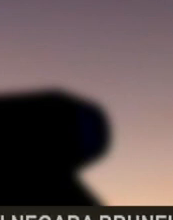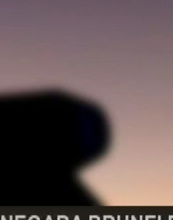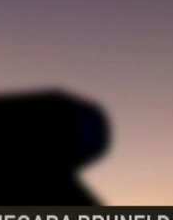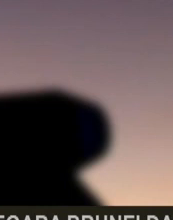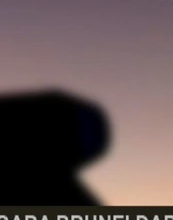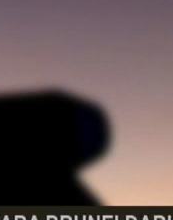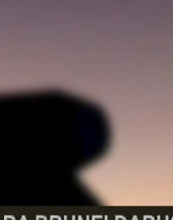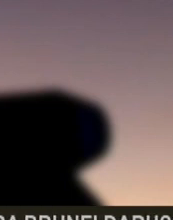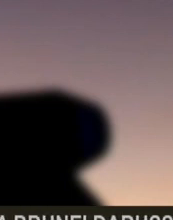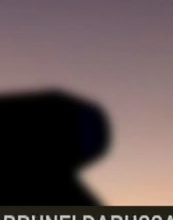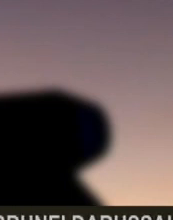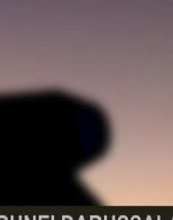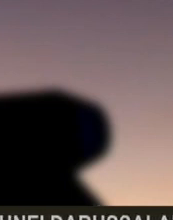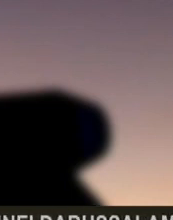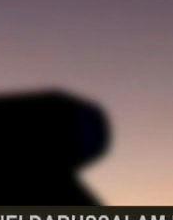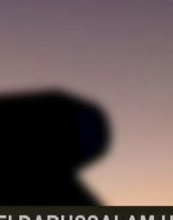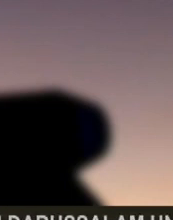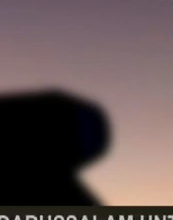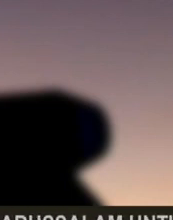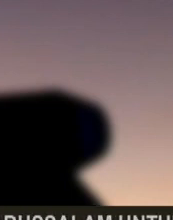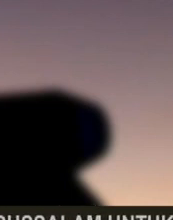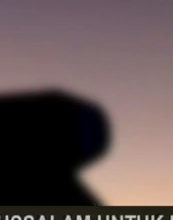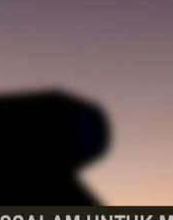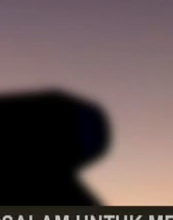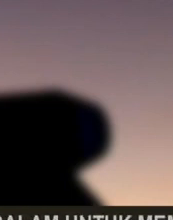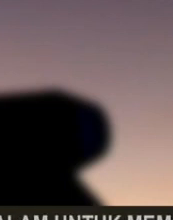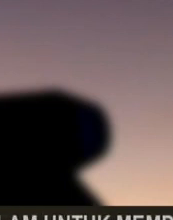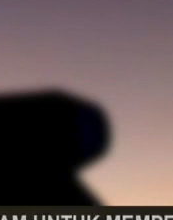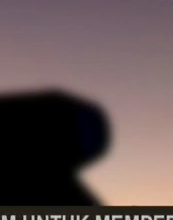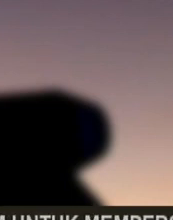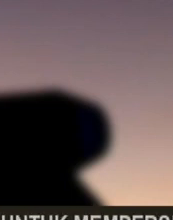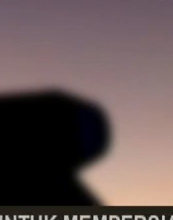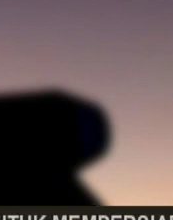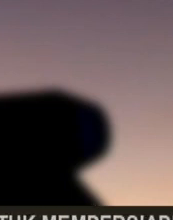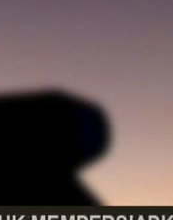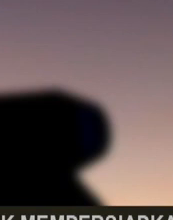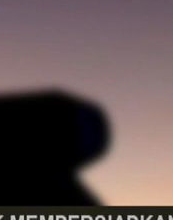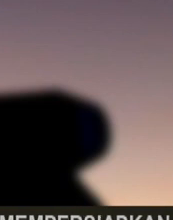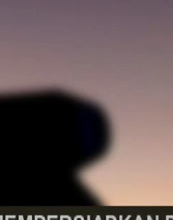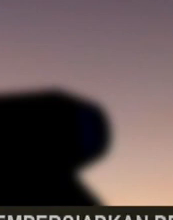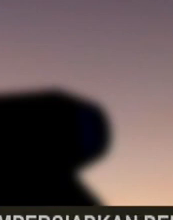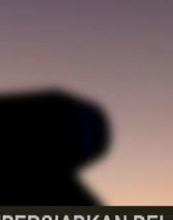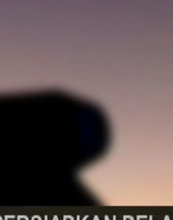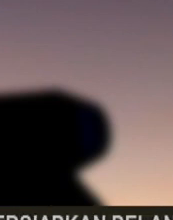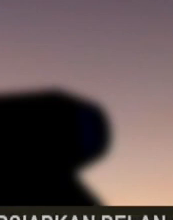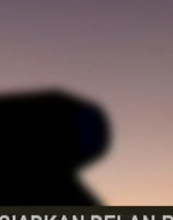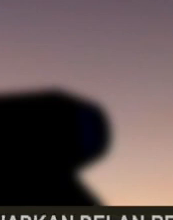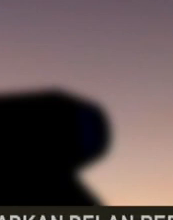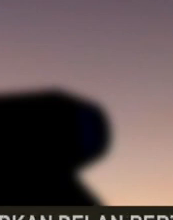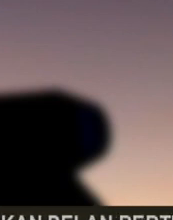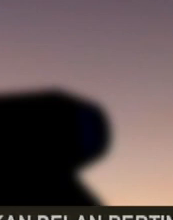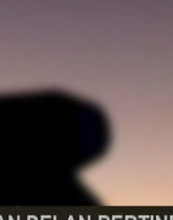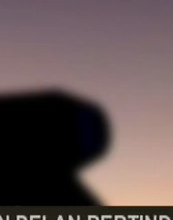bersama para pegawai Kementerian hal ehwal agama jabatan ukur Kementerian Pembangunan dan jabatan Mufti